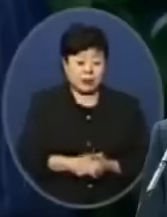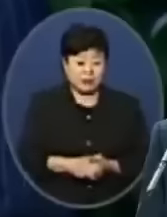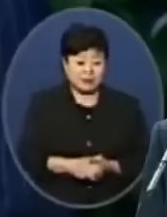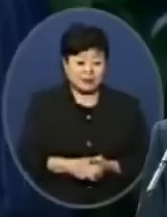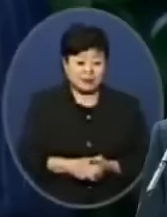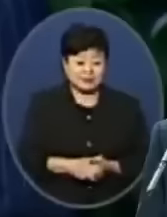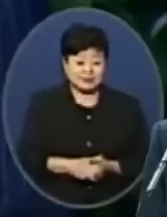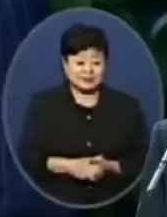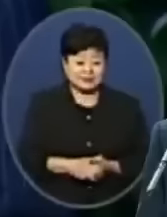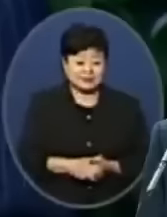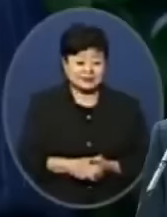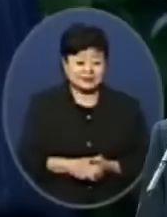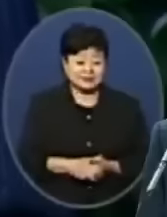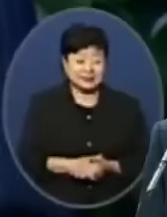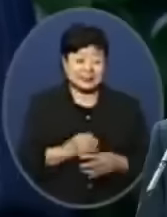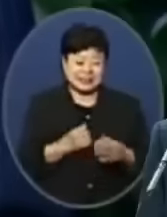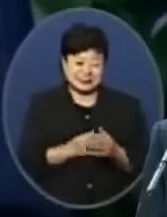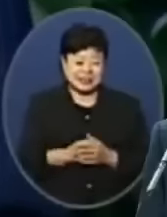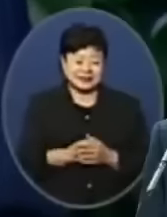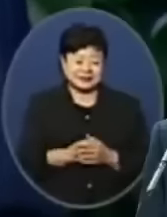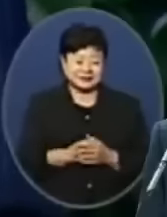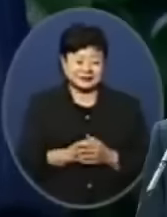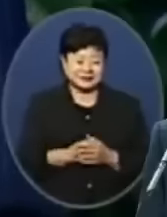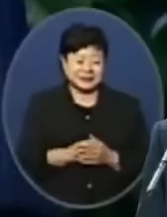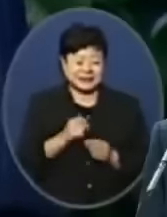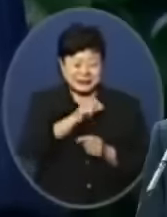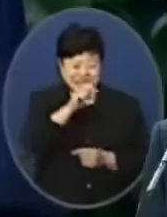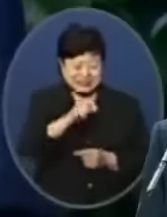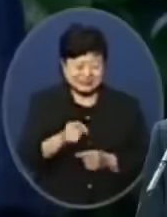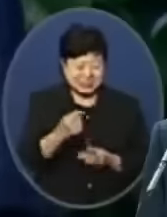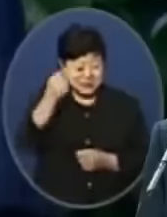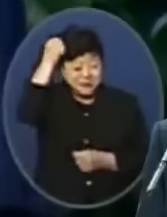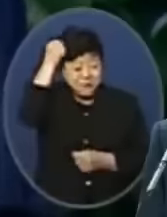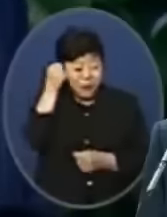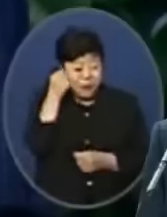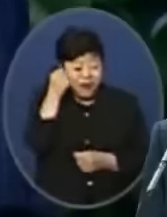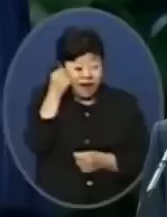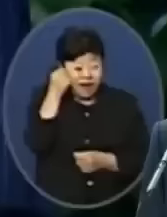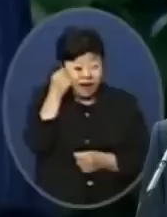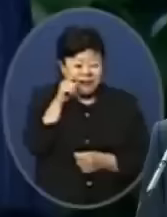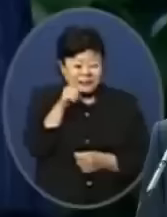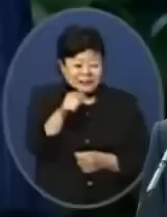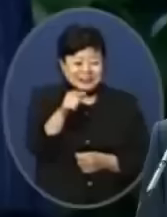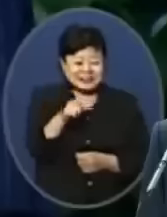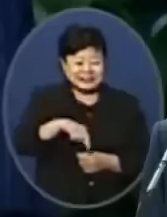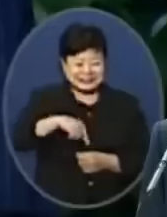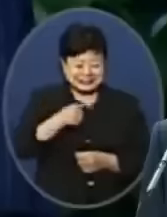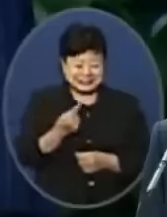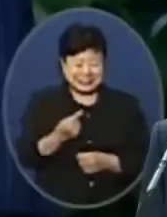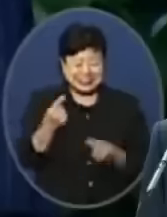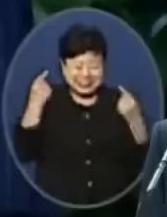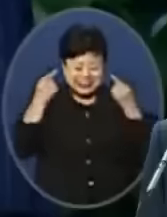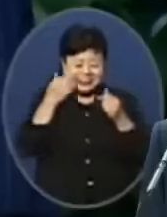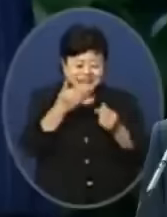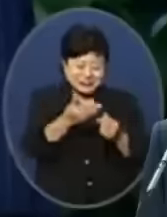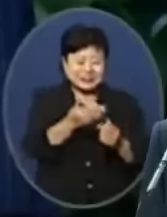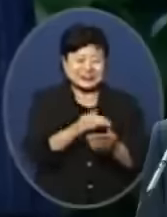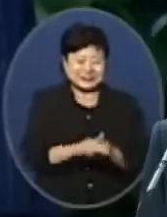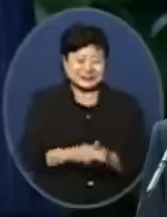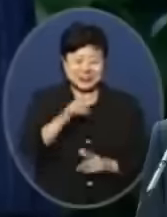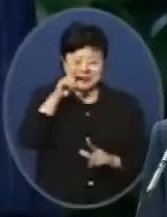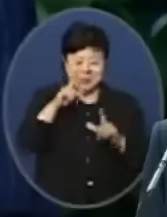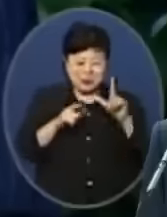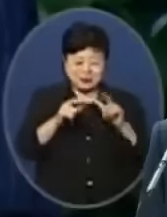것입니다. 그러므로 성경 구절을 많이 외워서 그것을 자기에게 들려주는 게 참